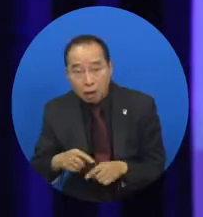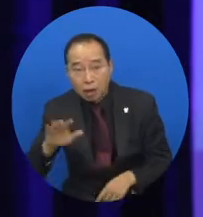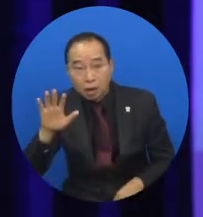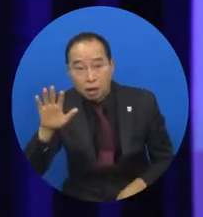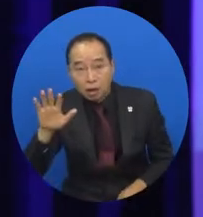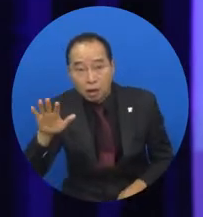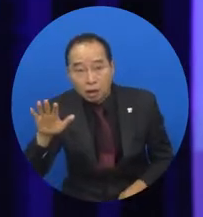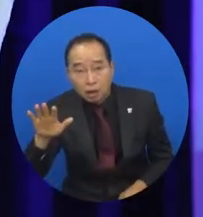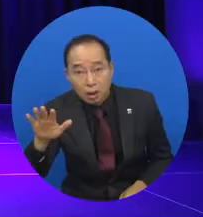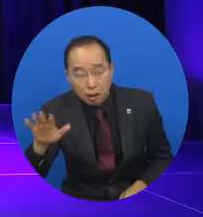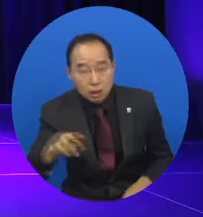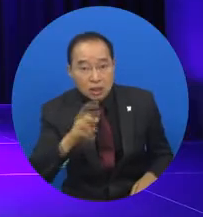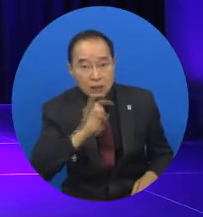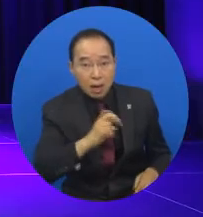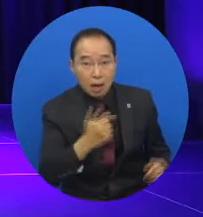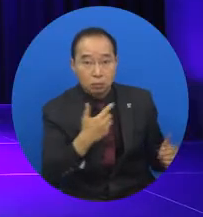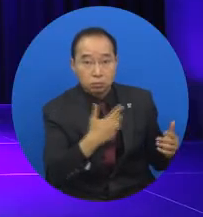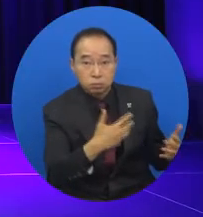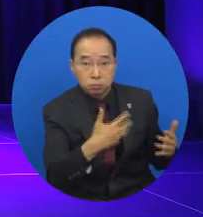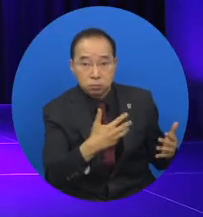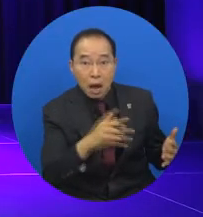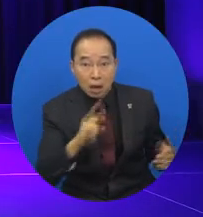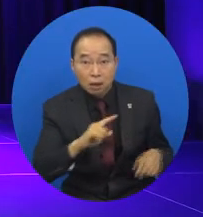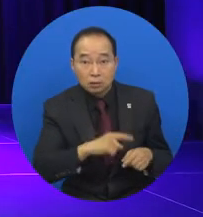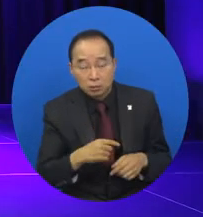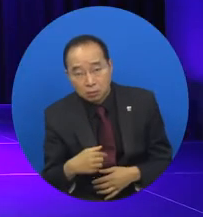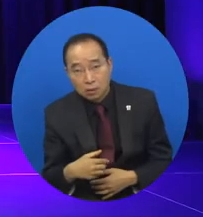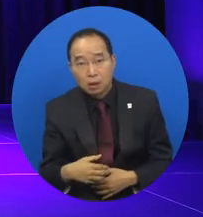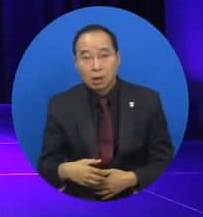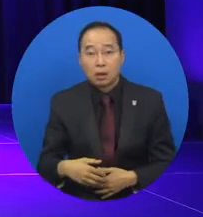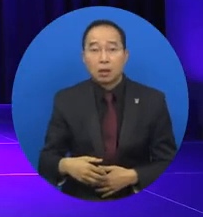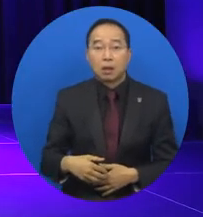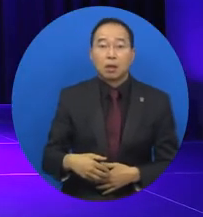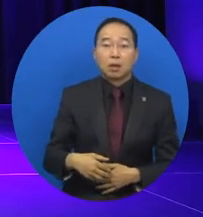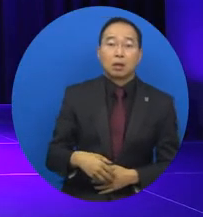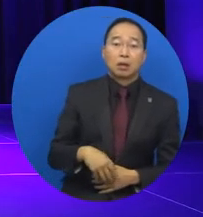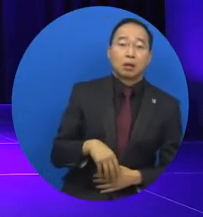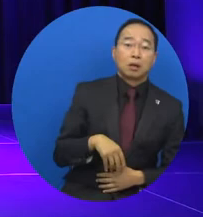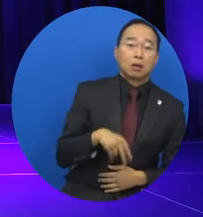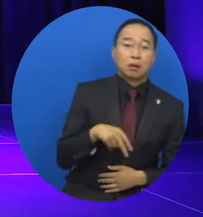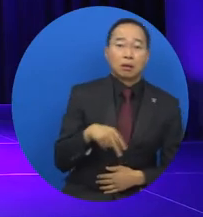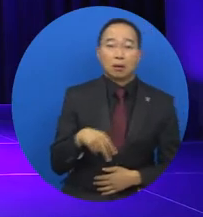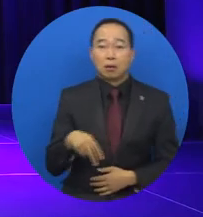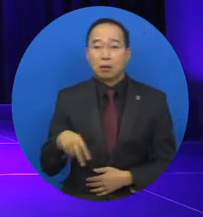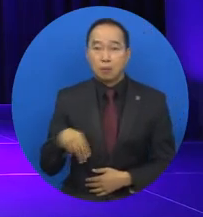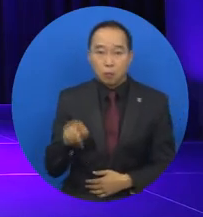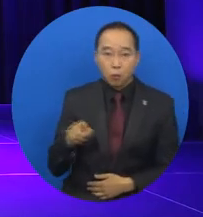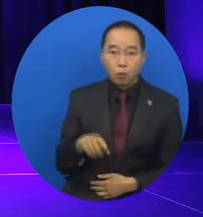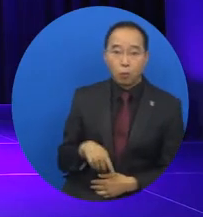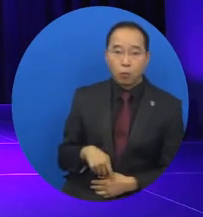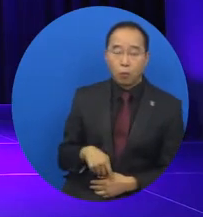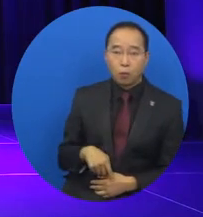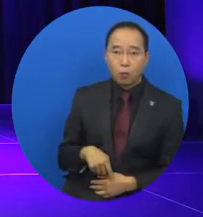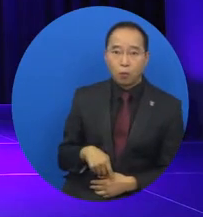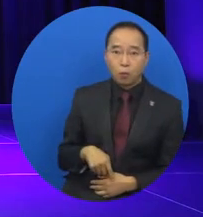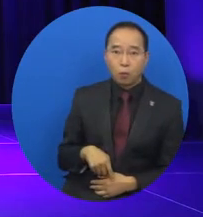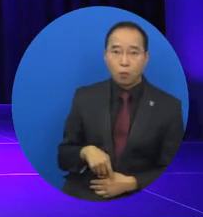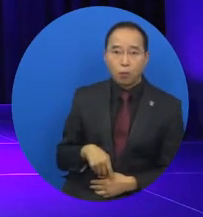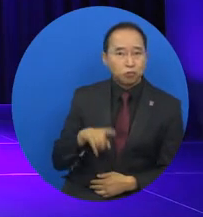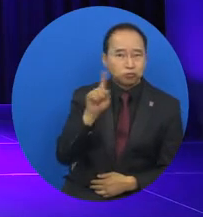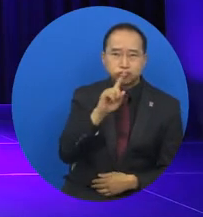사람이 어떻게 이 터치 한 번만으로도 음악의 한 줄기의 음색만으로도 이렇게 몸이 펴지는 그